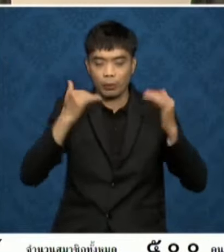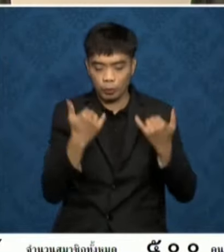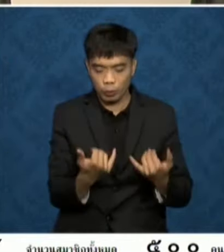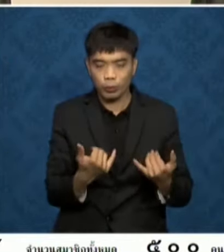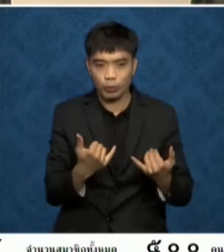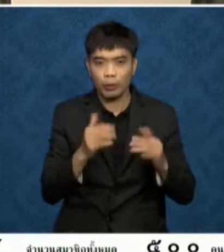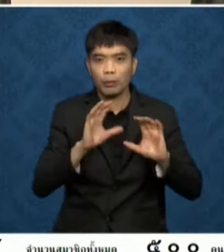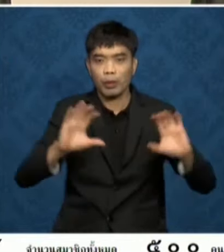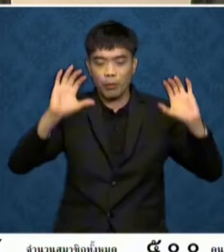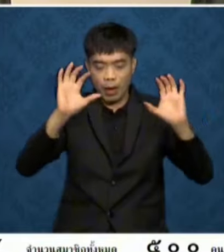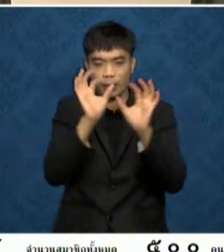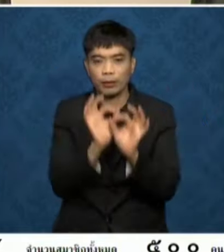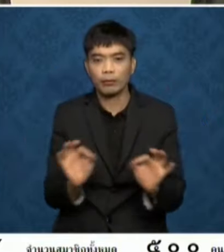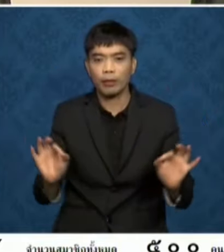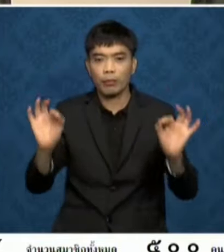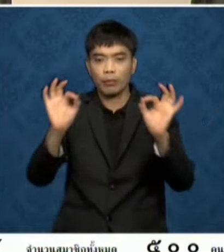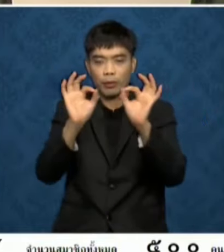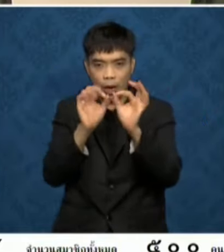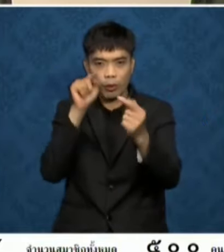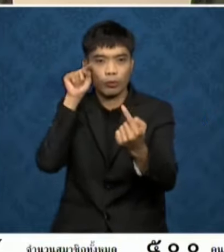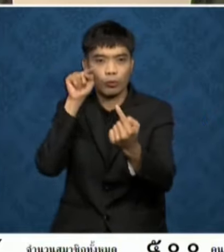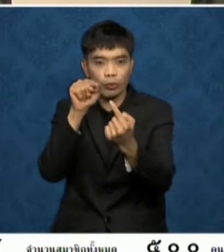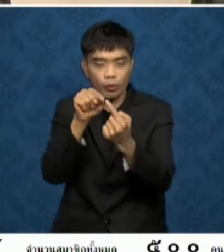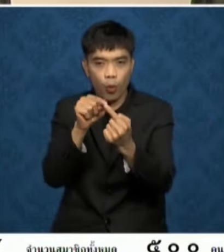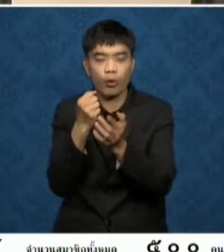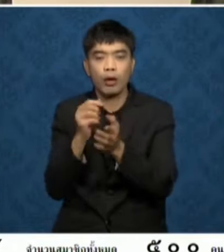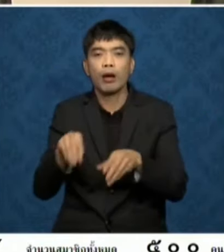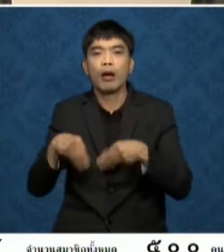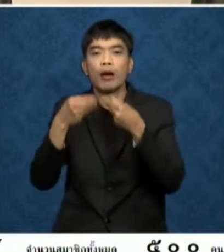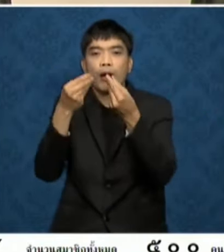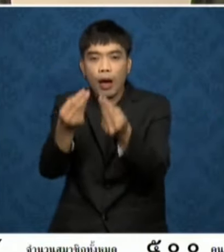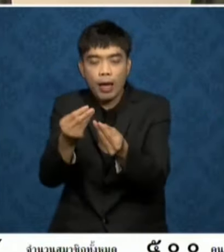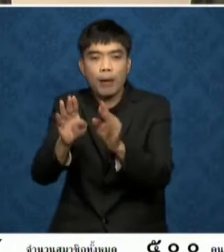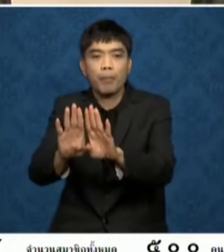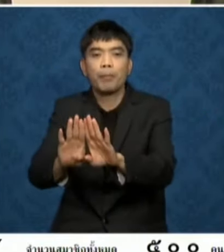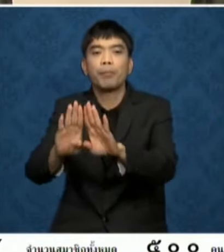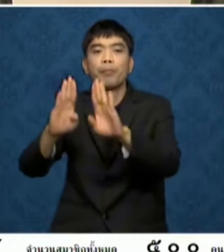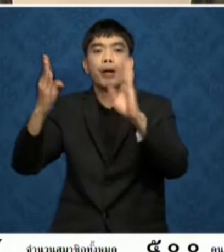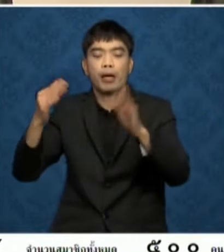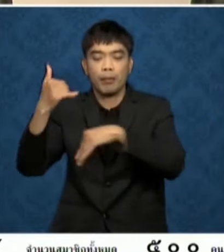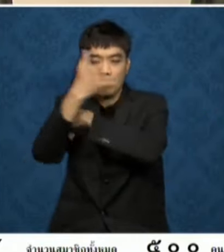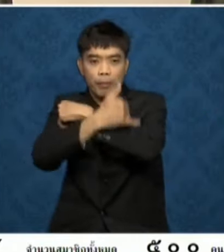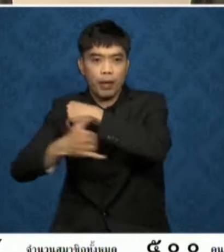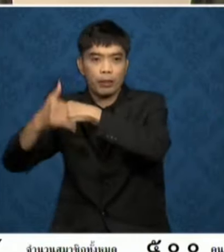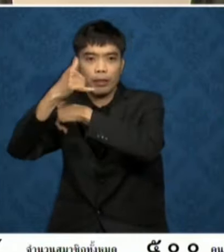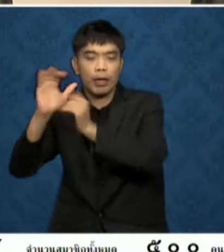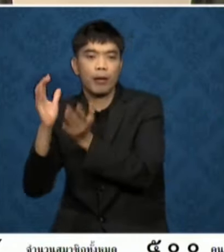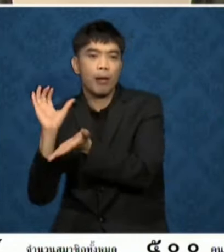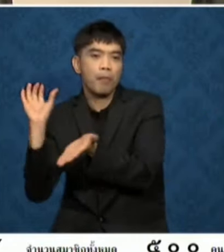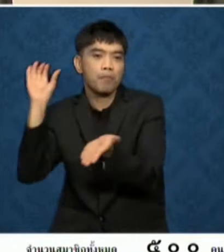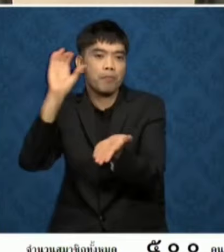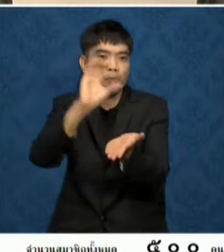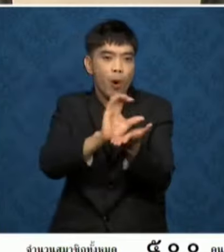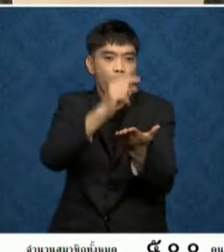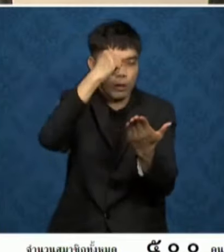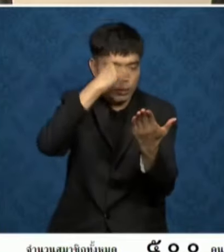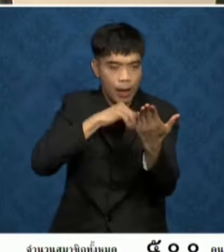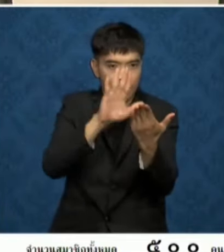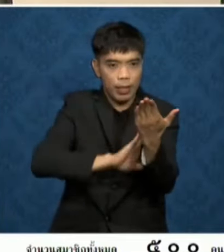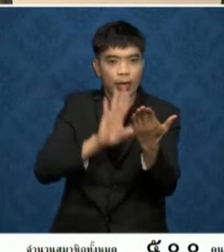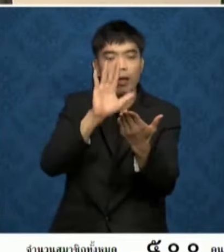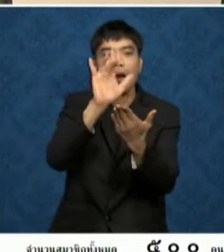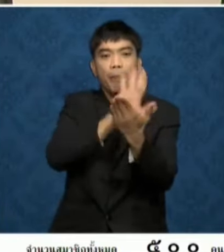ค่ะให้ความสำคัญกับการเปิดประตูการค้าการลงทุน เป็นอย่างมากนะคะเราจึงเห็นนายกรัฐมนตรีท่านเศรษฐาทวีสินนะคะเดินท